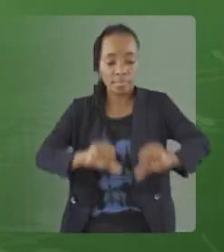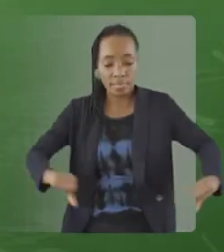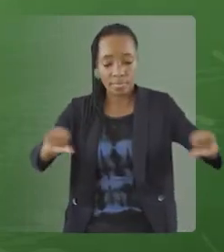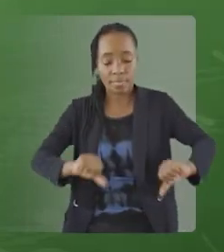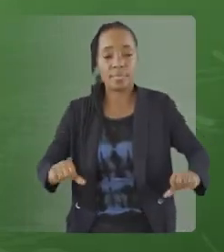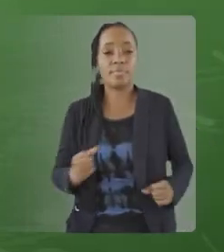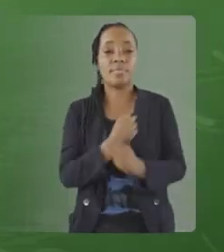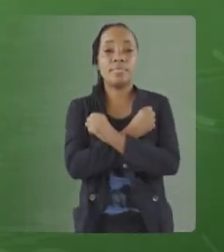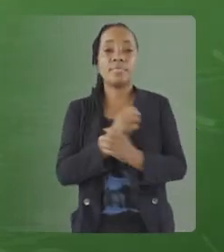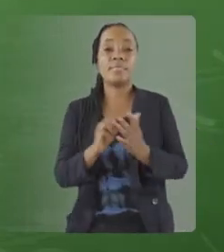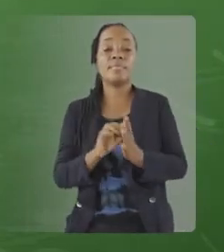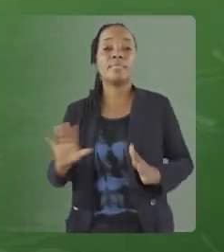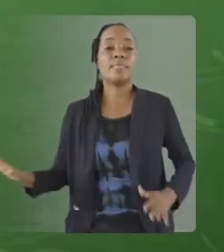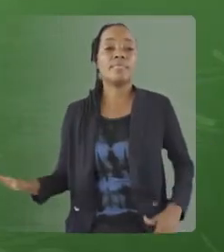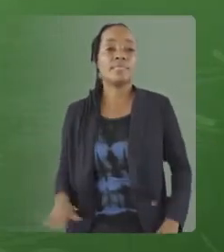élèves,